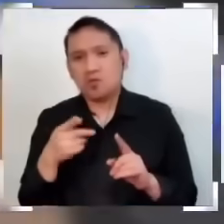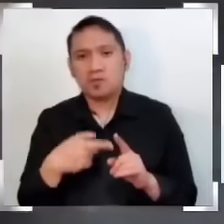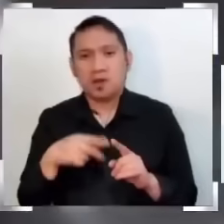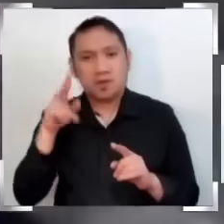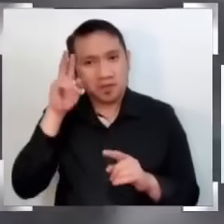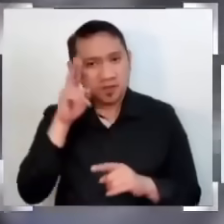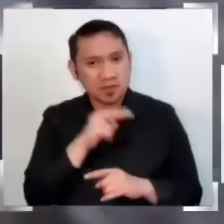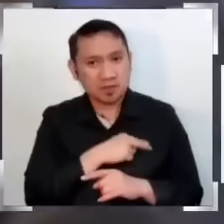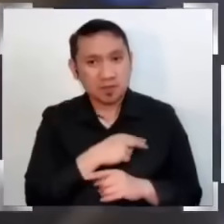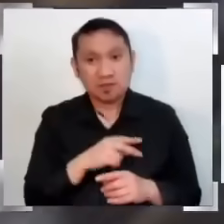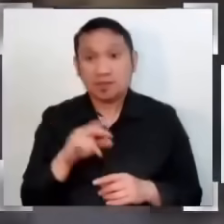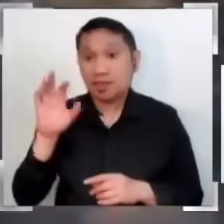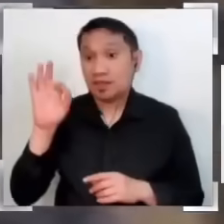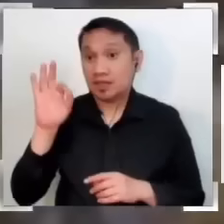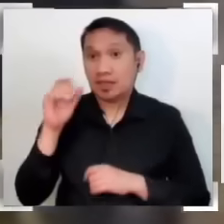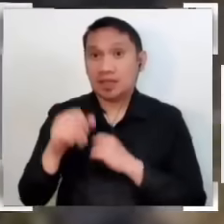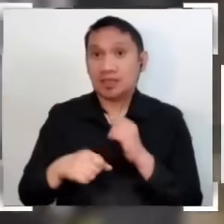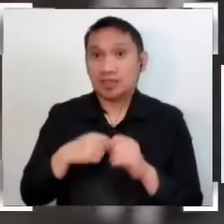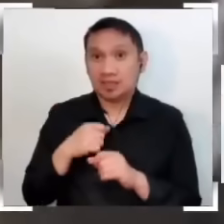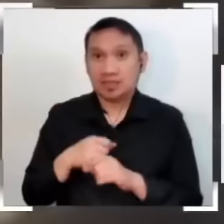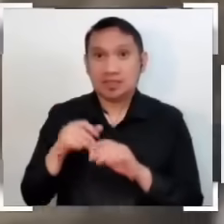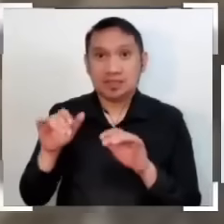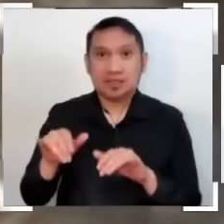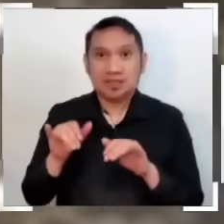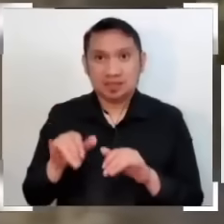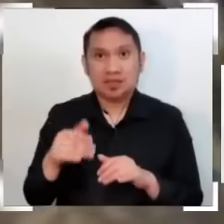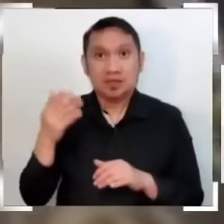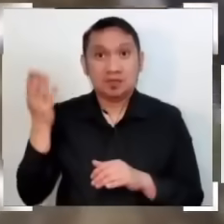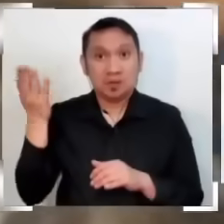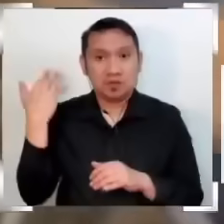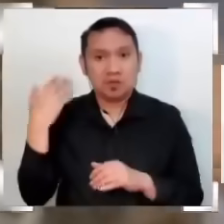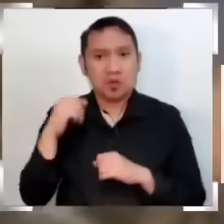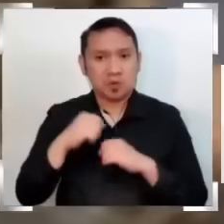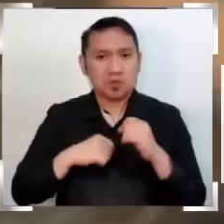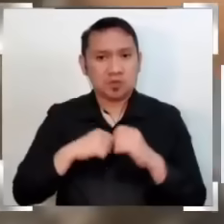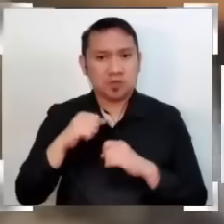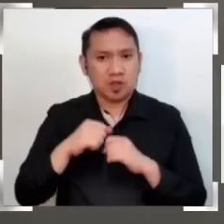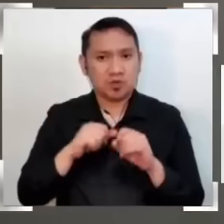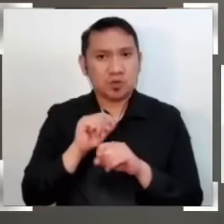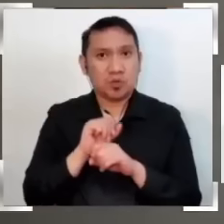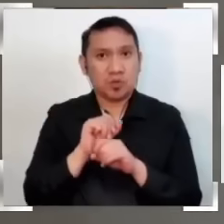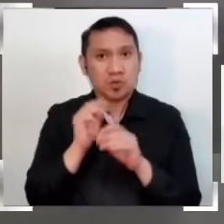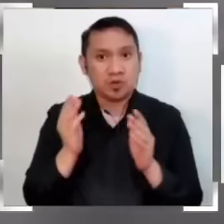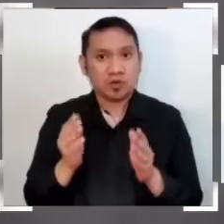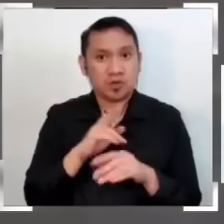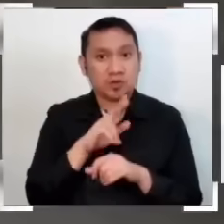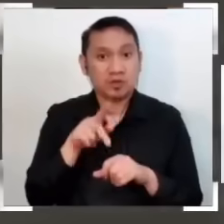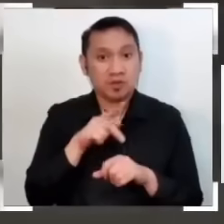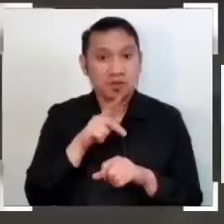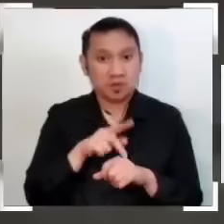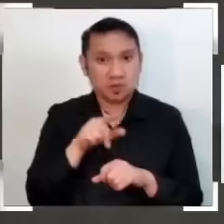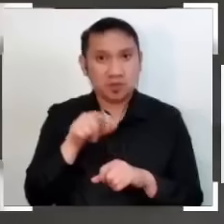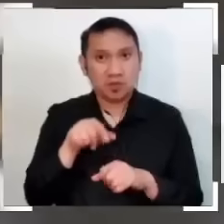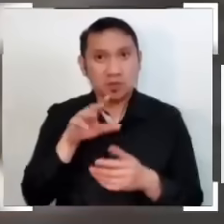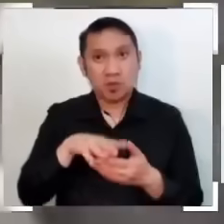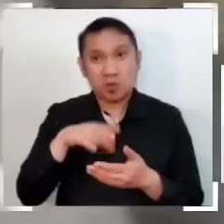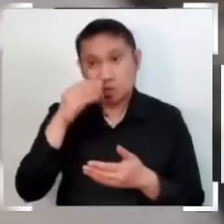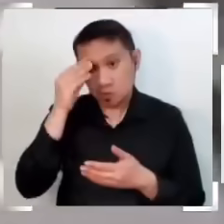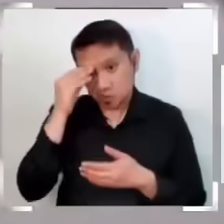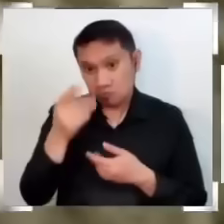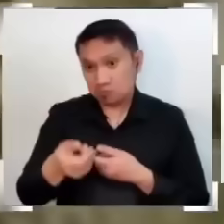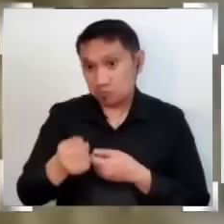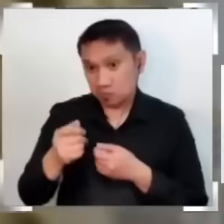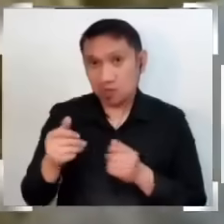taon ng OFW si Ran. Dati siyang construction worker dito sa Pilipinas kung saan siya natutong mangisda kasama ang kanyang